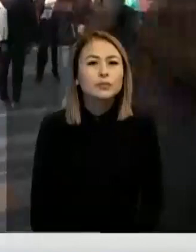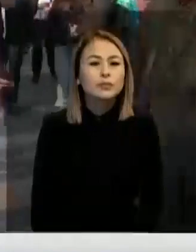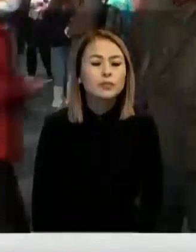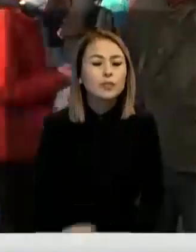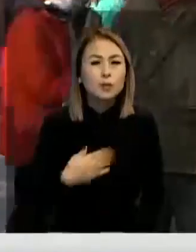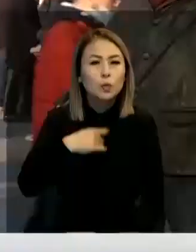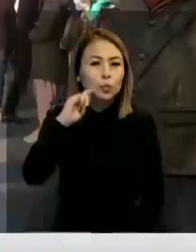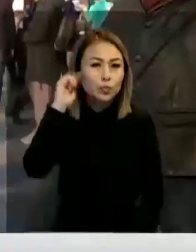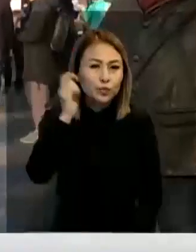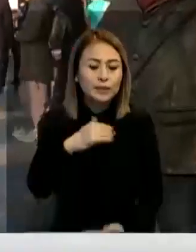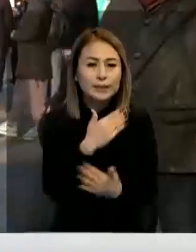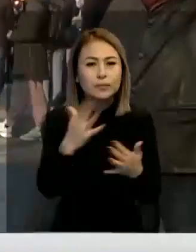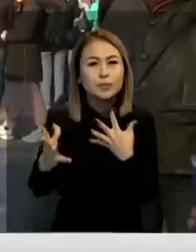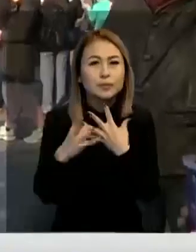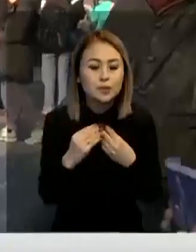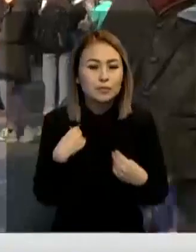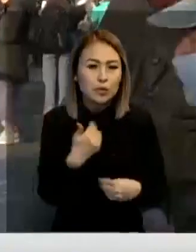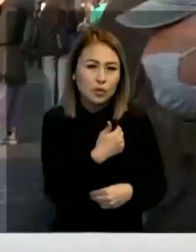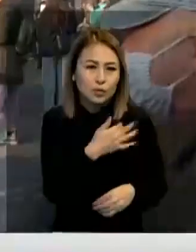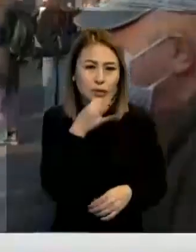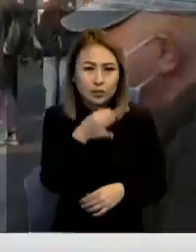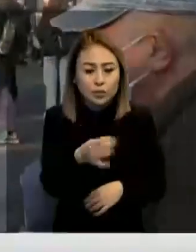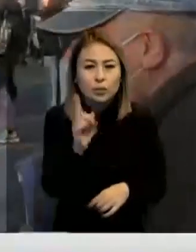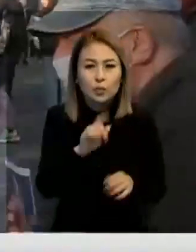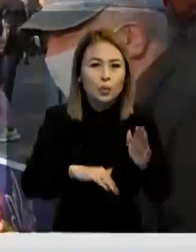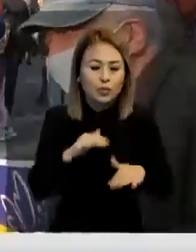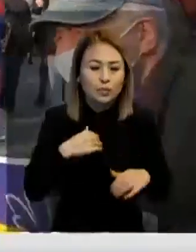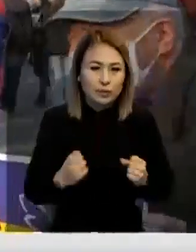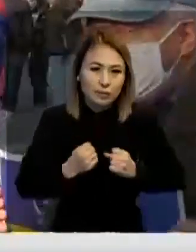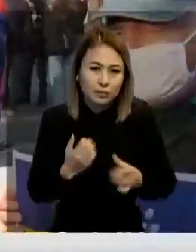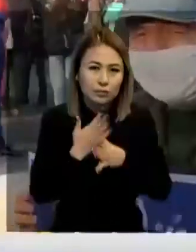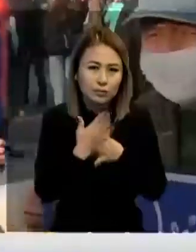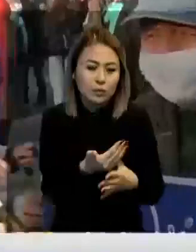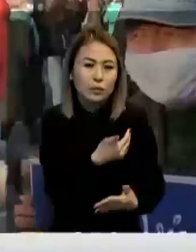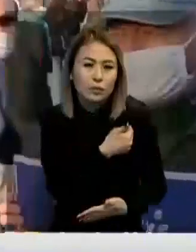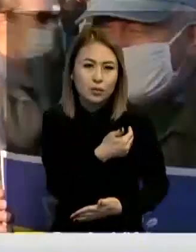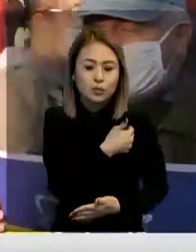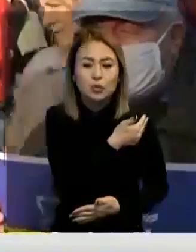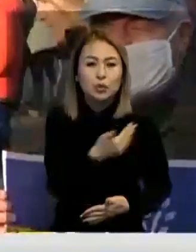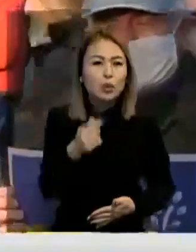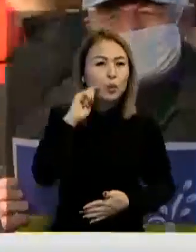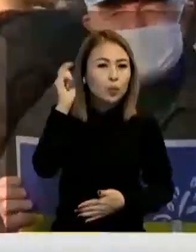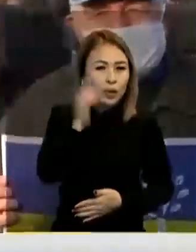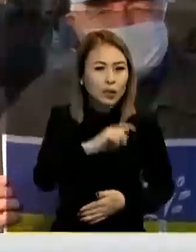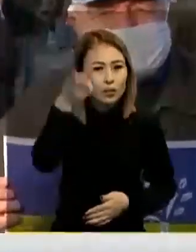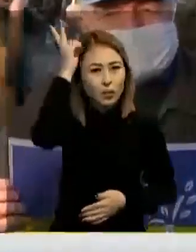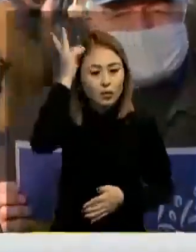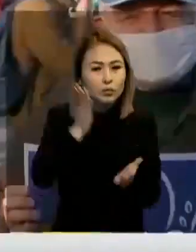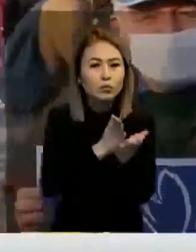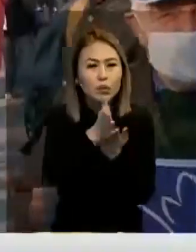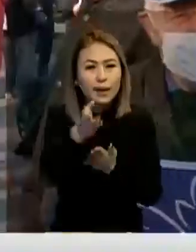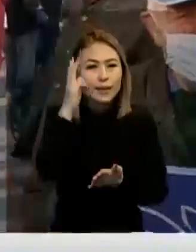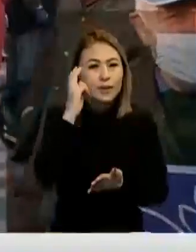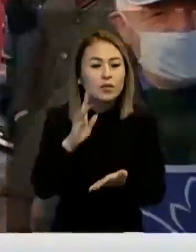Мен украиналықтарға сіздермен біргеміз деп айтқым келеді. Оларға қолдан келгенше көмектескім келеді. Ол үшін Украина елшілігіне барып,